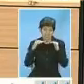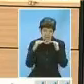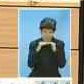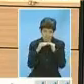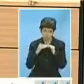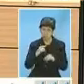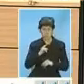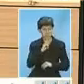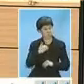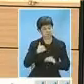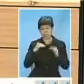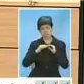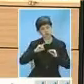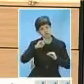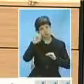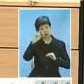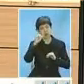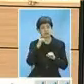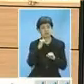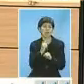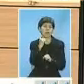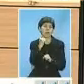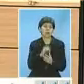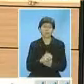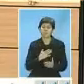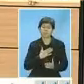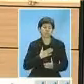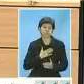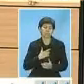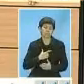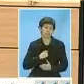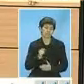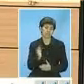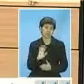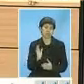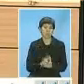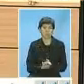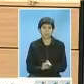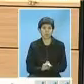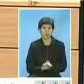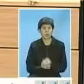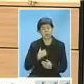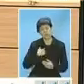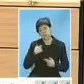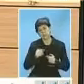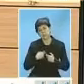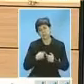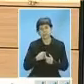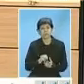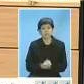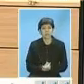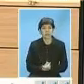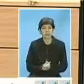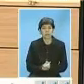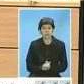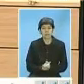ผู้พิพากษาได้เองแต่ผมไม่ชอบหรอกครับเดี๋ยวผมว่าความยากครับ